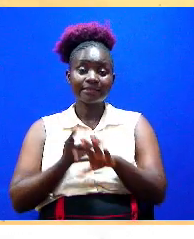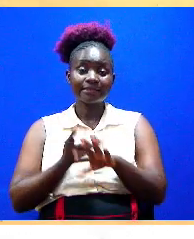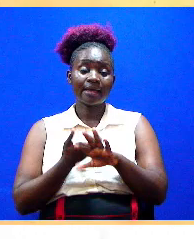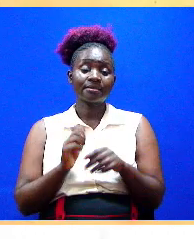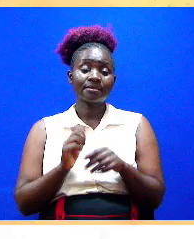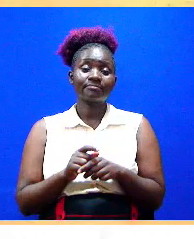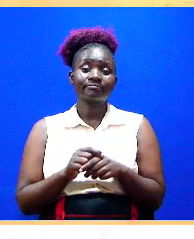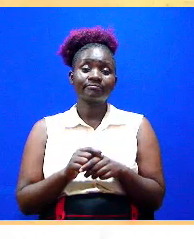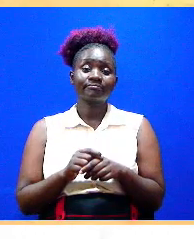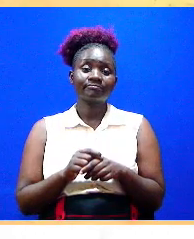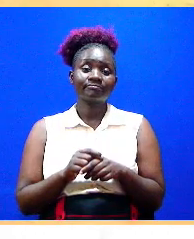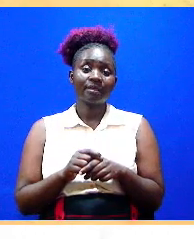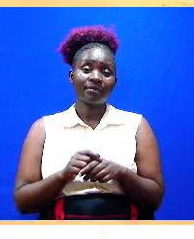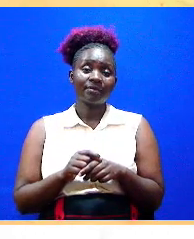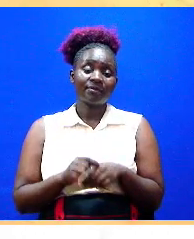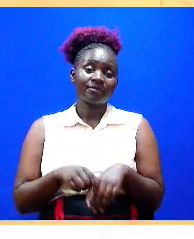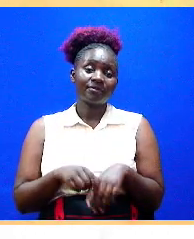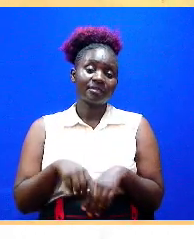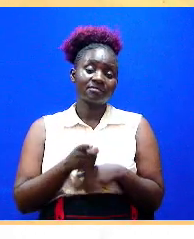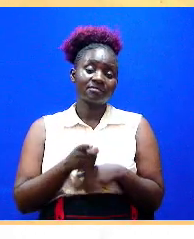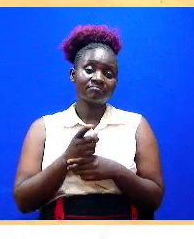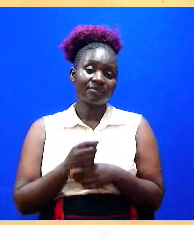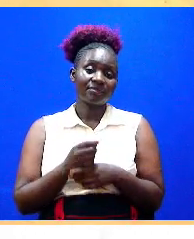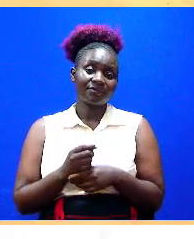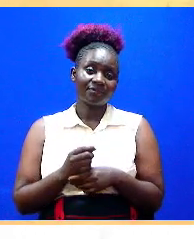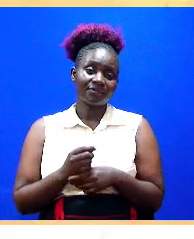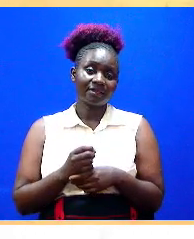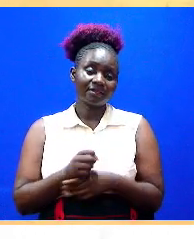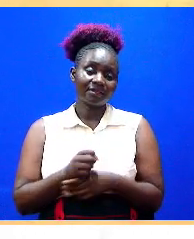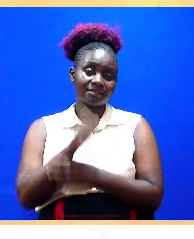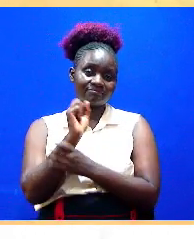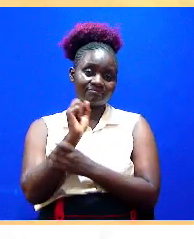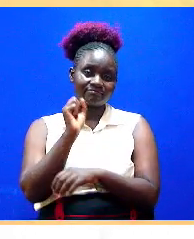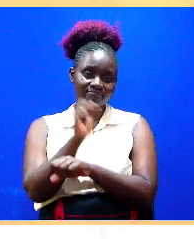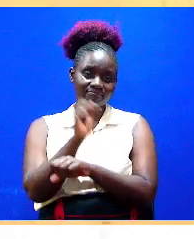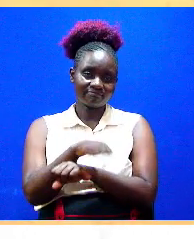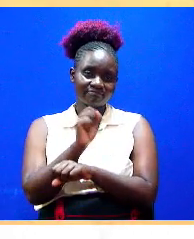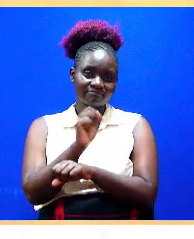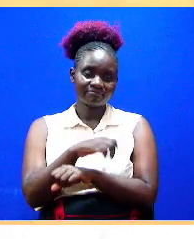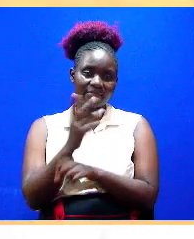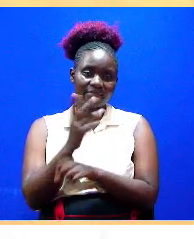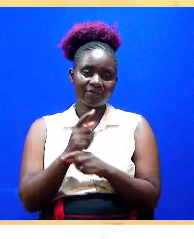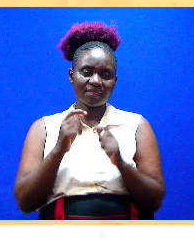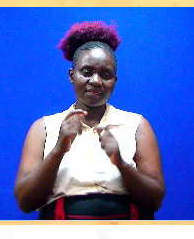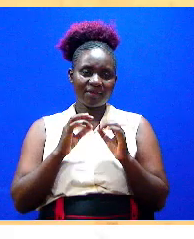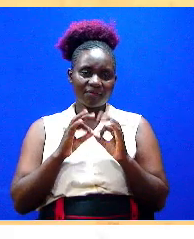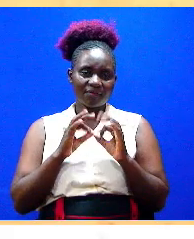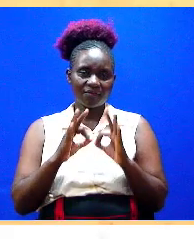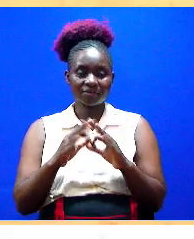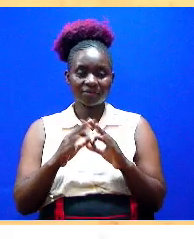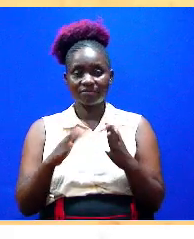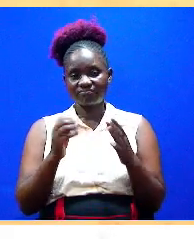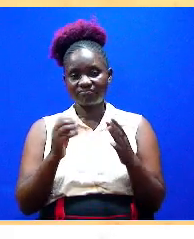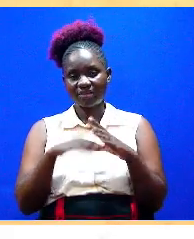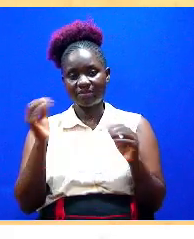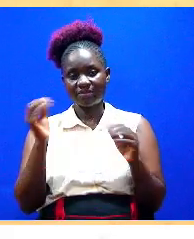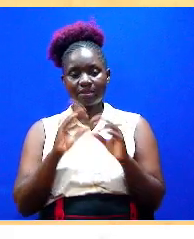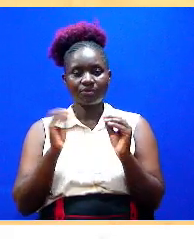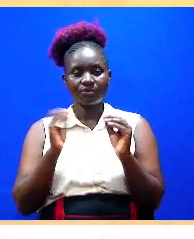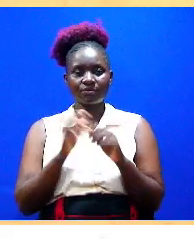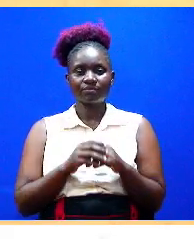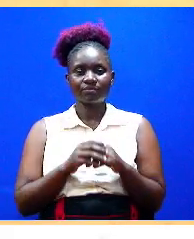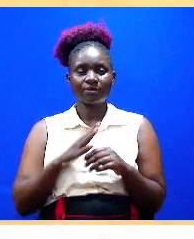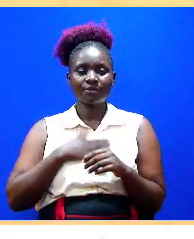kwenda chiacha burunge chire chingo ngu n'umuntu agukurira asale kara ikomereriye kuyure gucha siko ne bat asiya serikali mwale